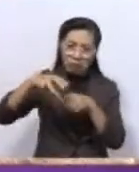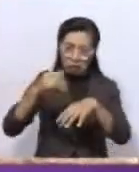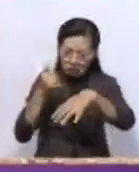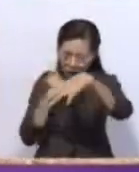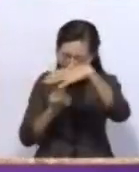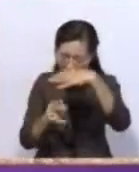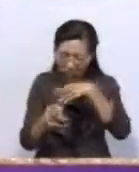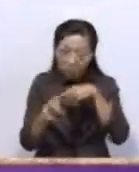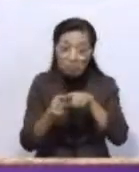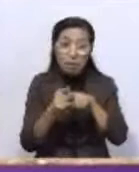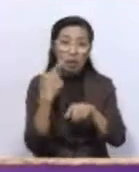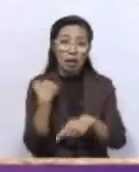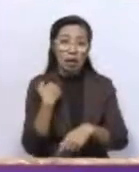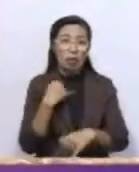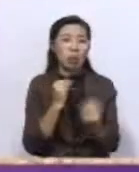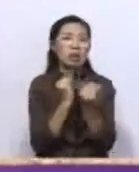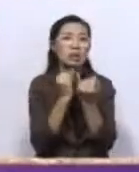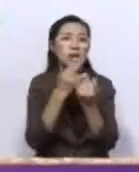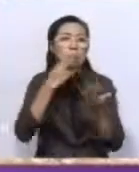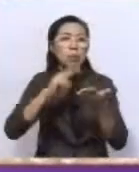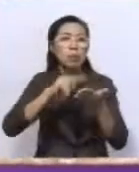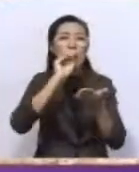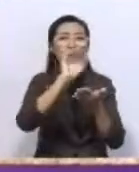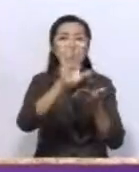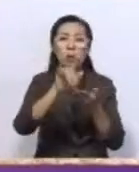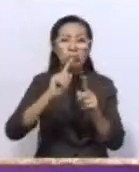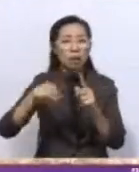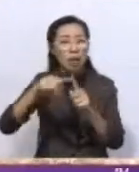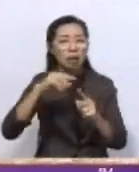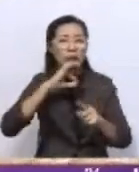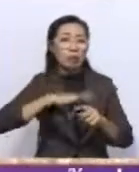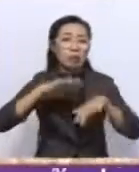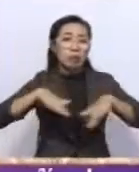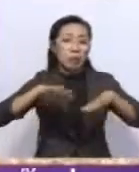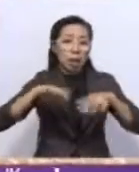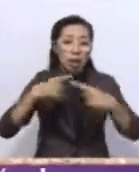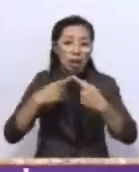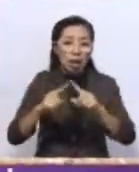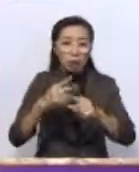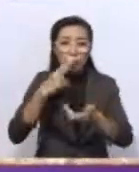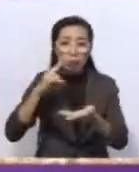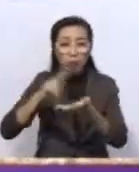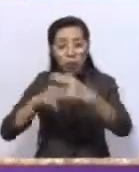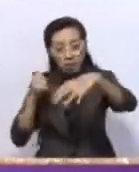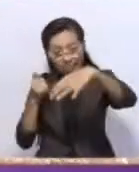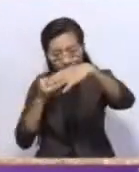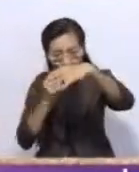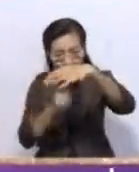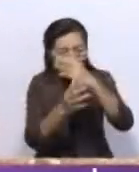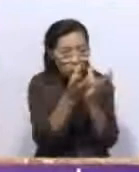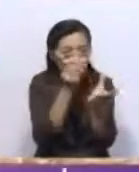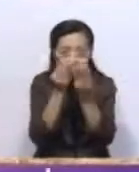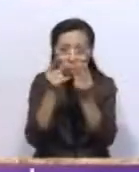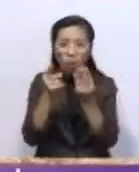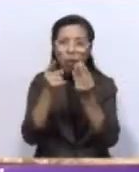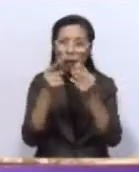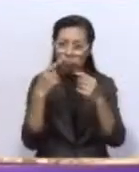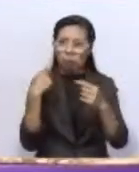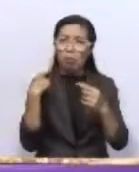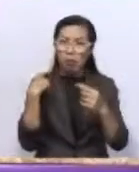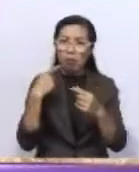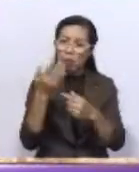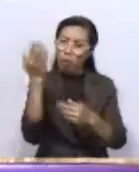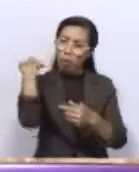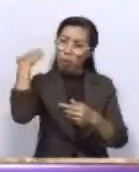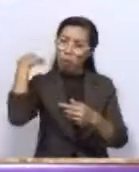เราคุ้นเคยกับการส่งไปรษณีย์ทุกวันเราไม่ได้รู้สึกว่ามันมีอะไรเปลี่ยนแปลงไปนะคะแต่ว่าพอเวลาเข้ามาเยี่ยมชมในนี้รู้สึกว่ามันเปลี่ยนไปเย